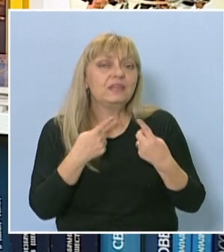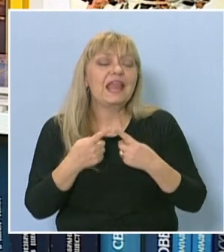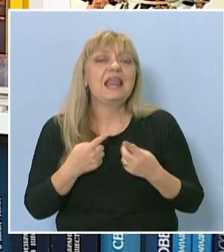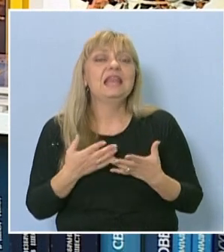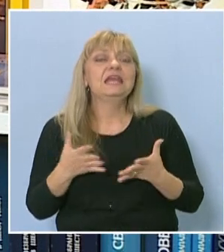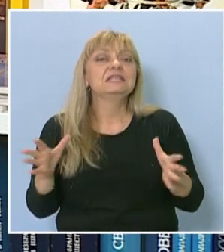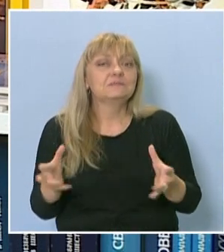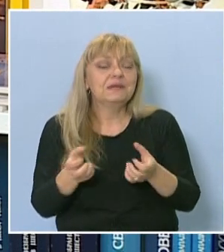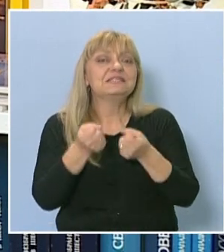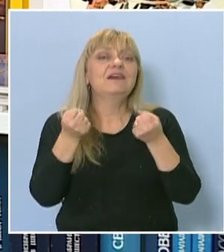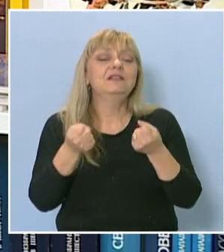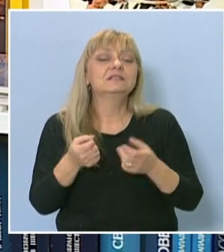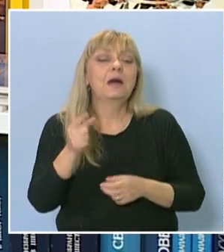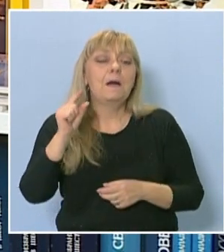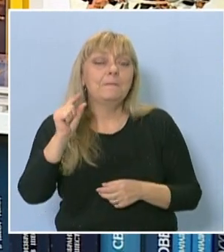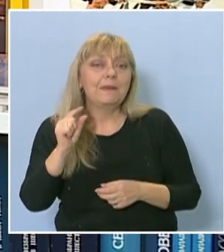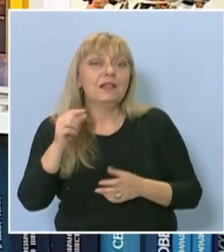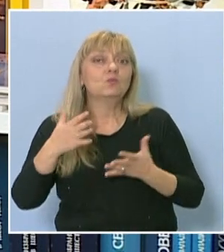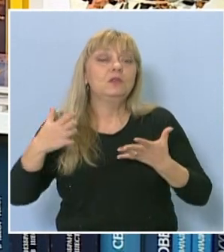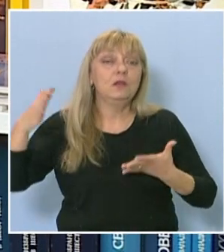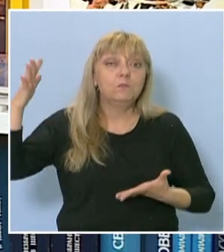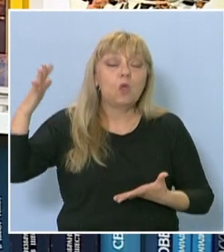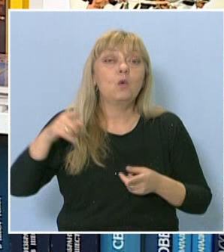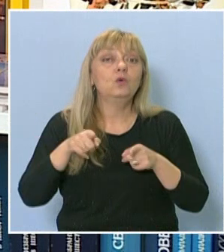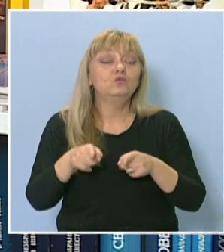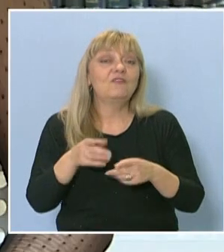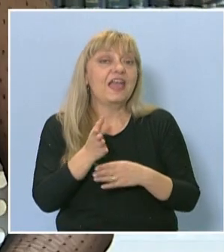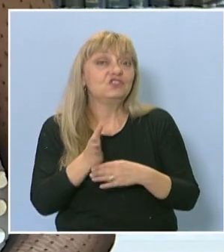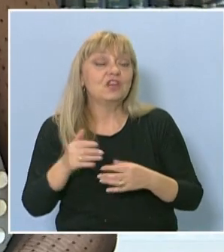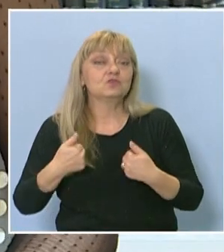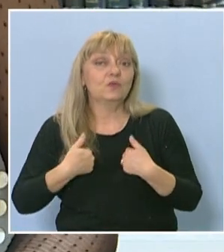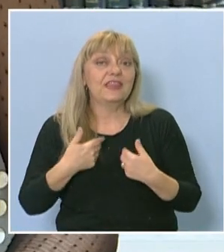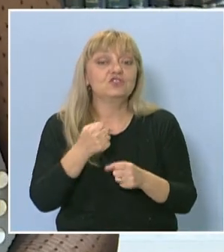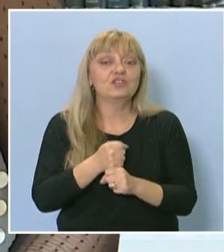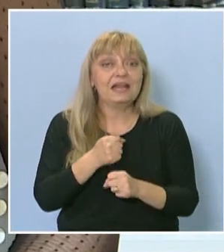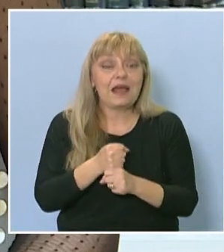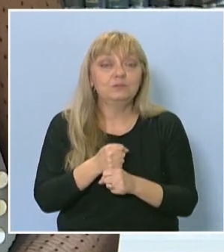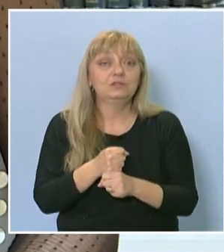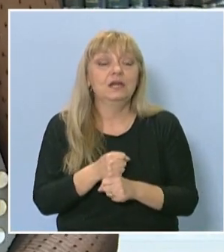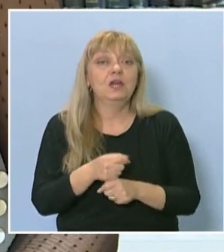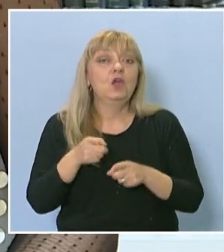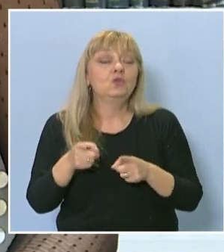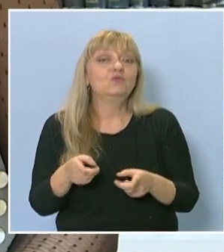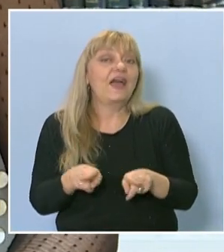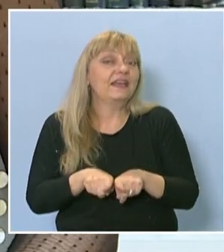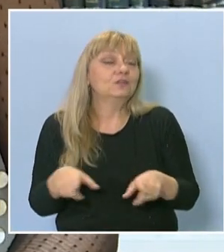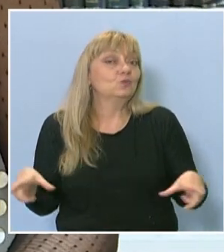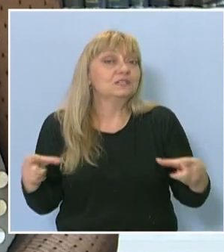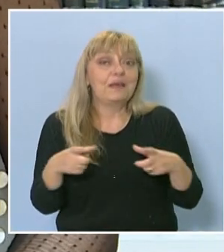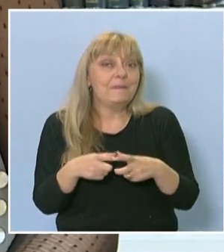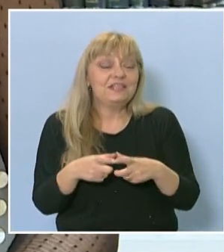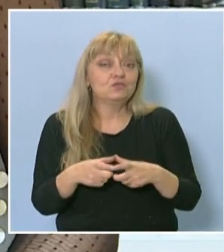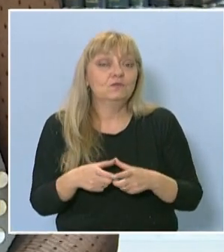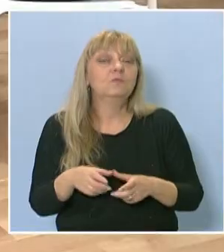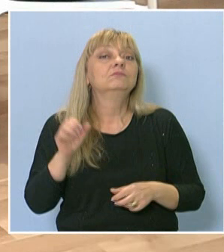съм ги спасявала, което малко или много е част и от нашата работа. Нали? Но всъщност това е едно държание като семейство. Вие сте абсолютно,